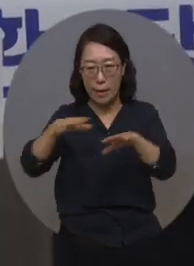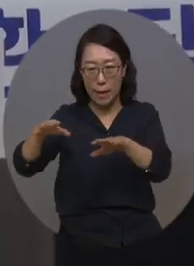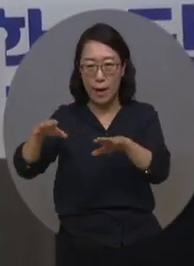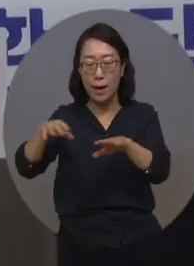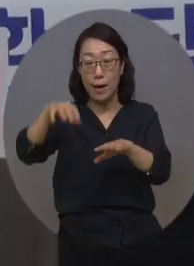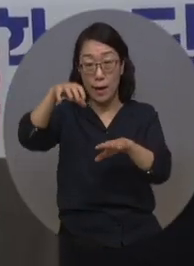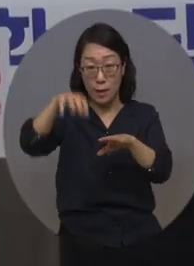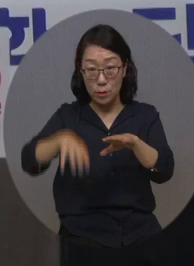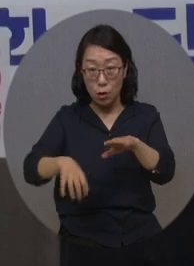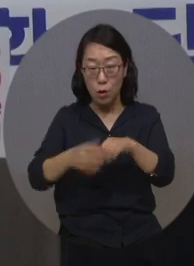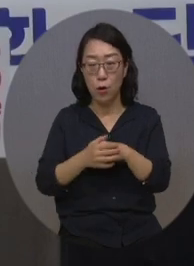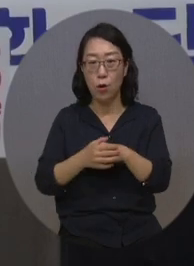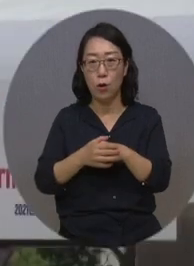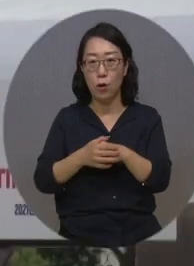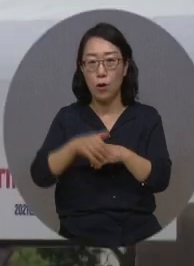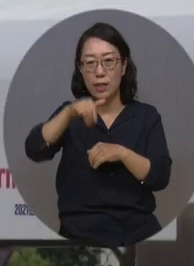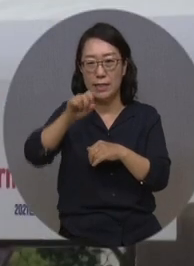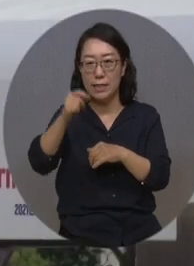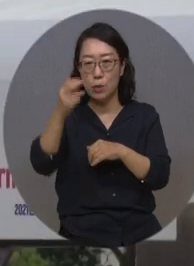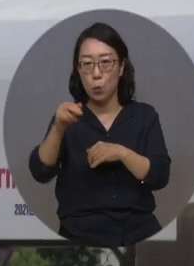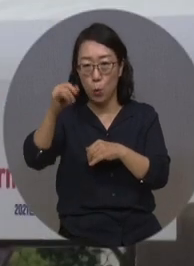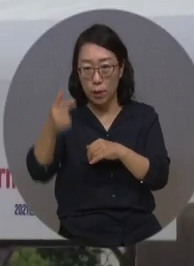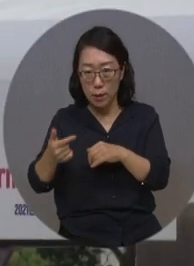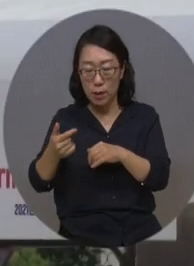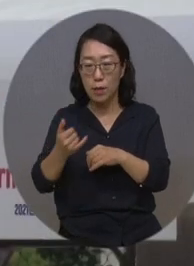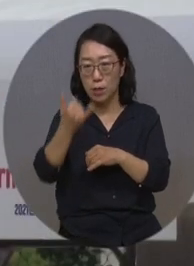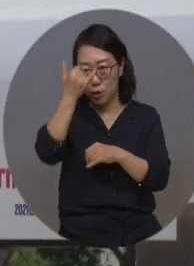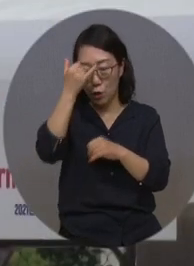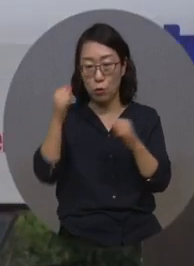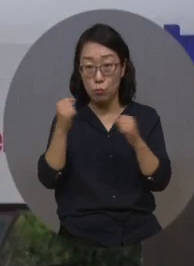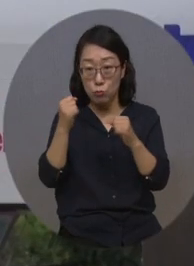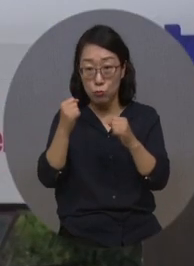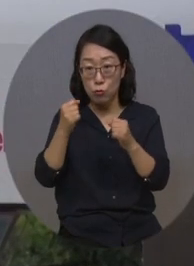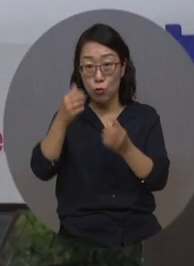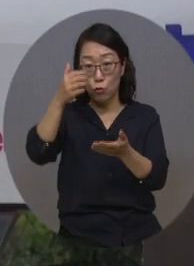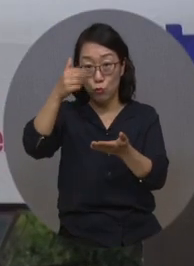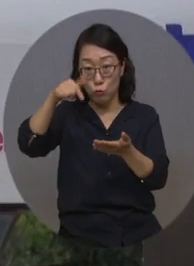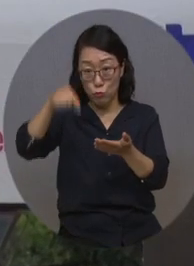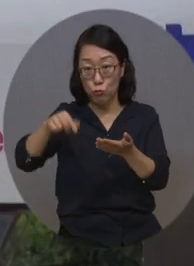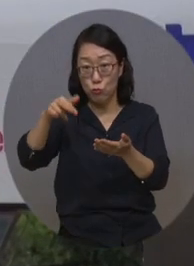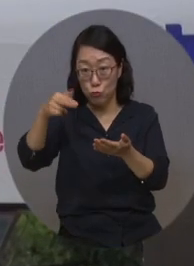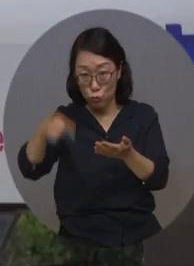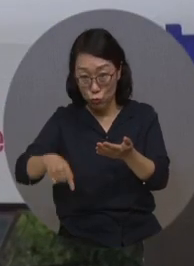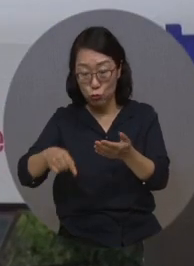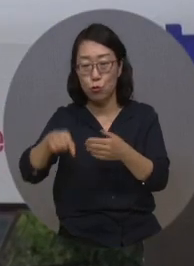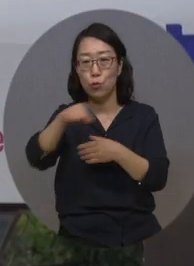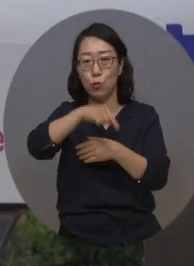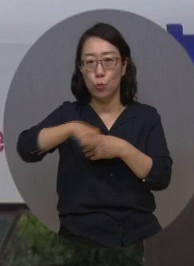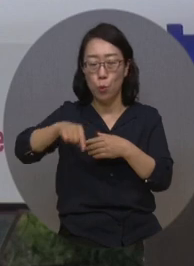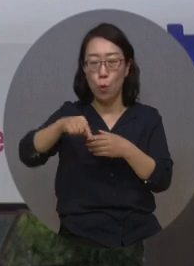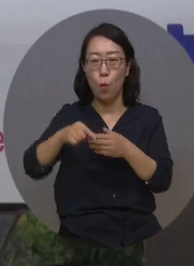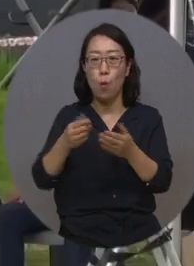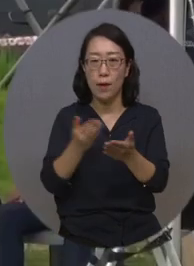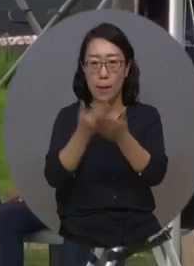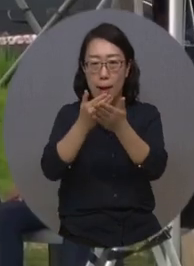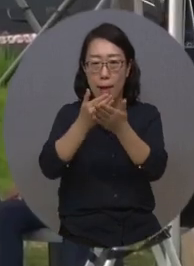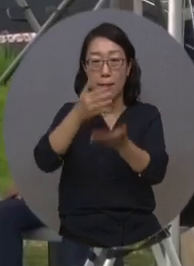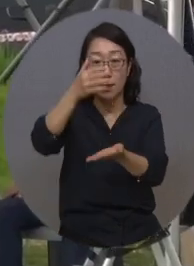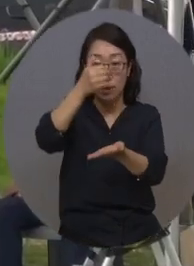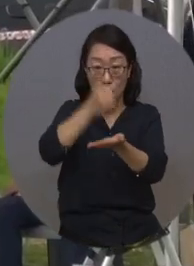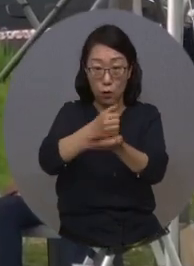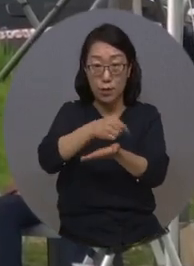욕은 정부 교 트 협회 회장과 권 이켠 전북 부안군 소 양 중 모세 망 금 개발 청장을 비롯해